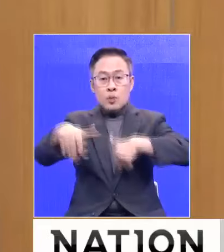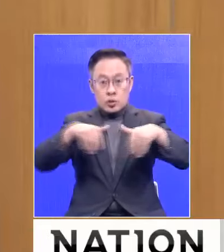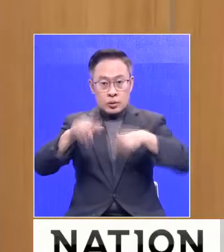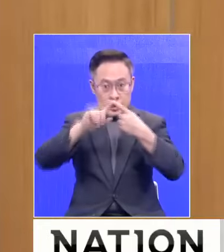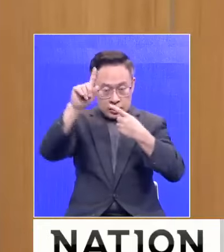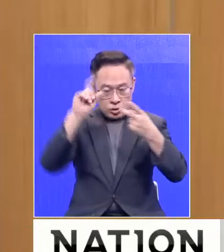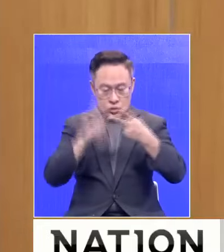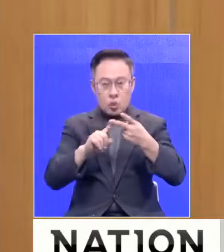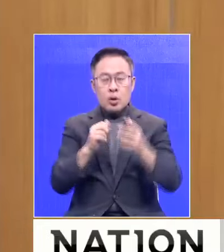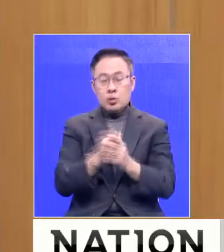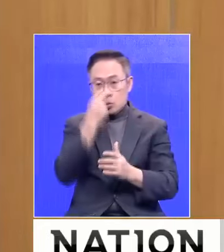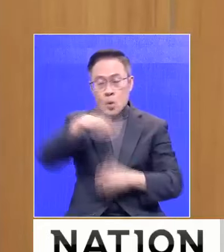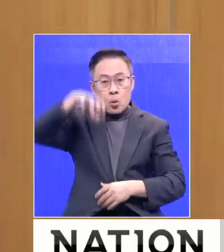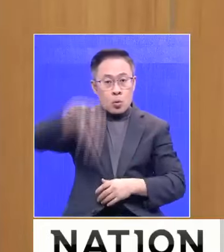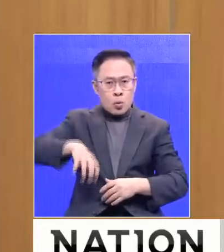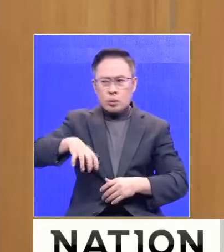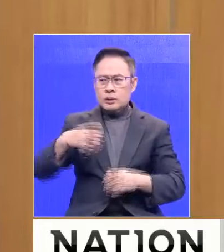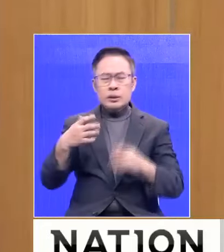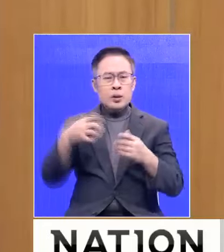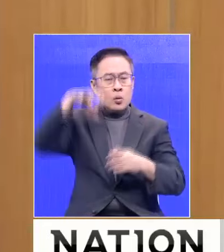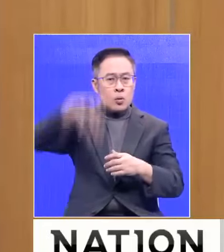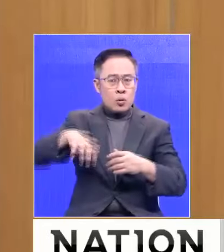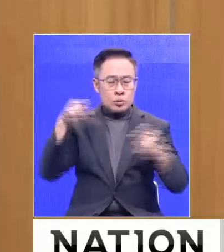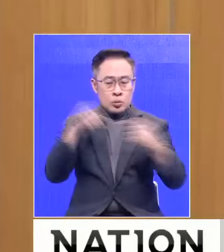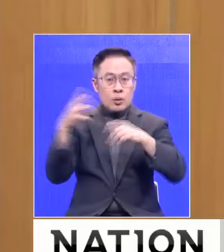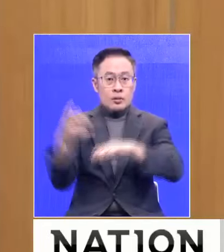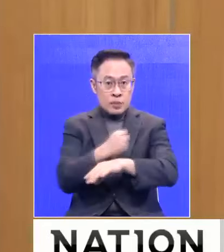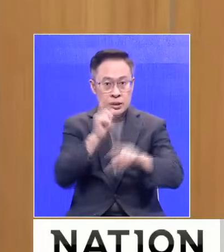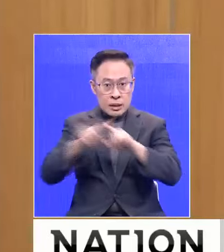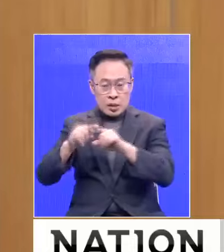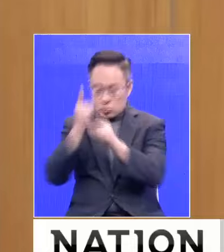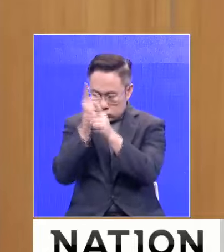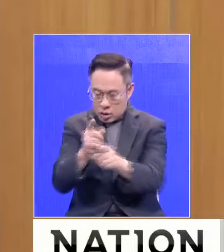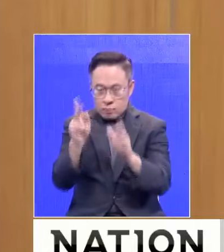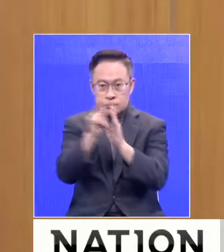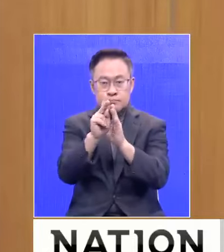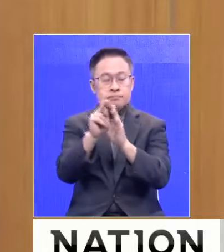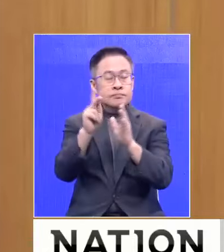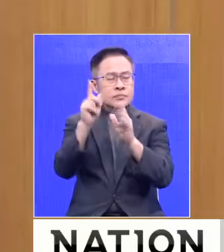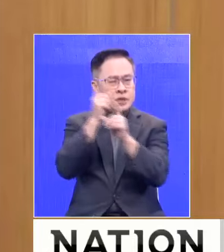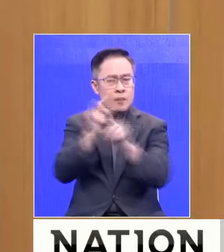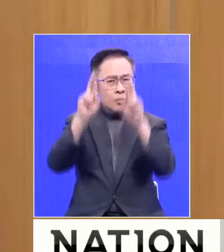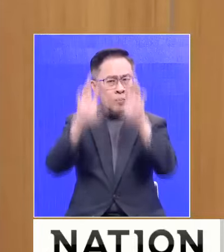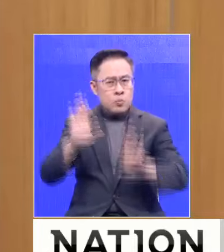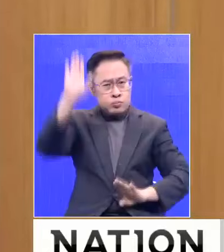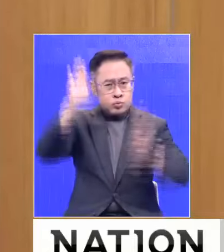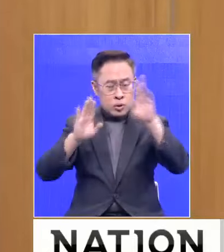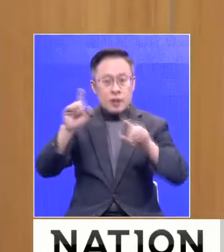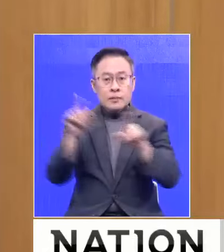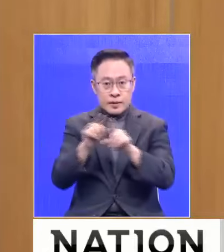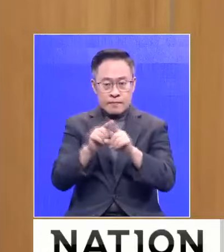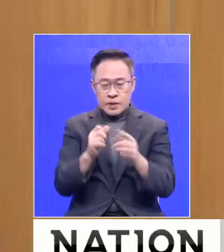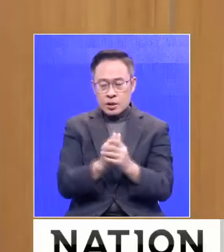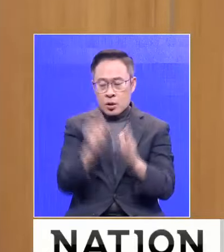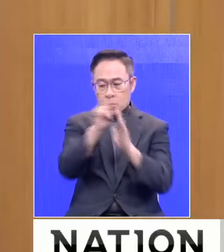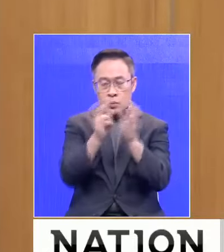ชอบธรรมทางประชาธิปไตยซึ่ง2เรื่องเนี่ยทุกครั้งที่มีการจัดทำรัฐธรรมนูญฉบับใหม่ก็จะเนื้อหามีความสัมพันธ์